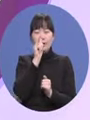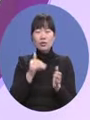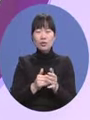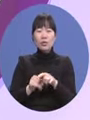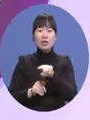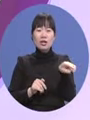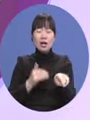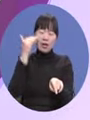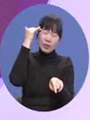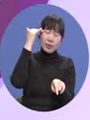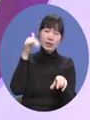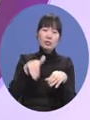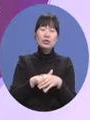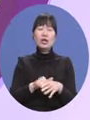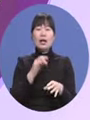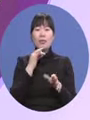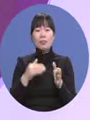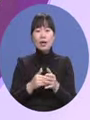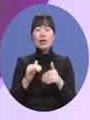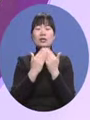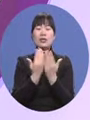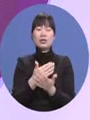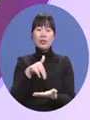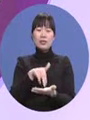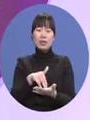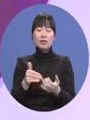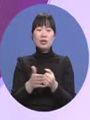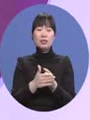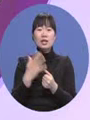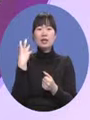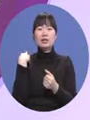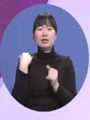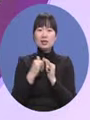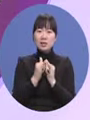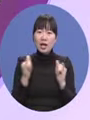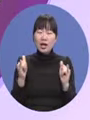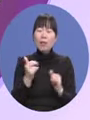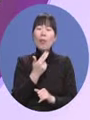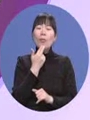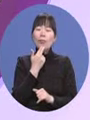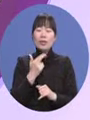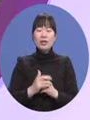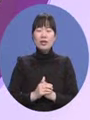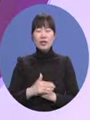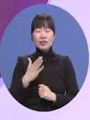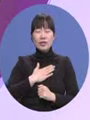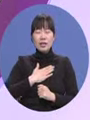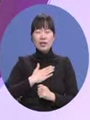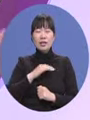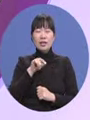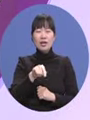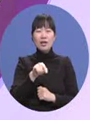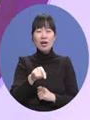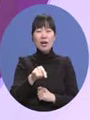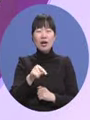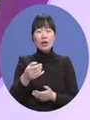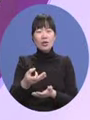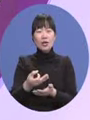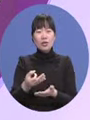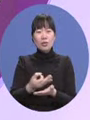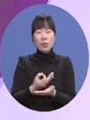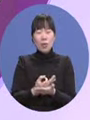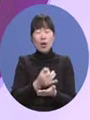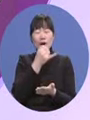니네들을 너무 괴롭히는 문화다. 전체적으로. 책임지는 사람은 없어요. 그러니. 내가 널 키우려고 어떻게 돈 벌었냐만